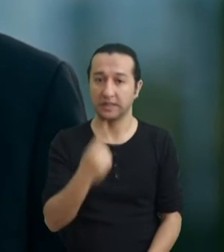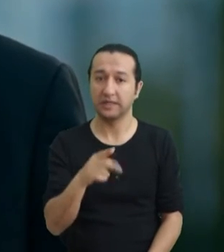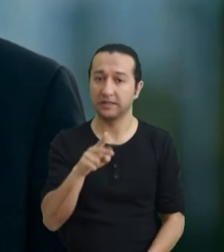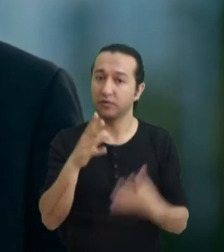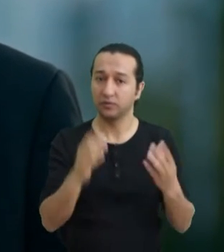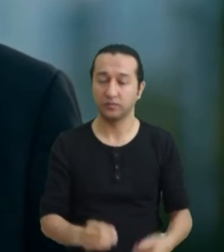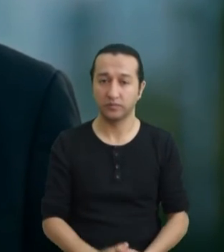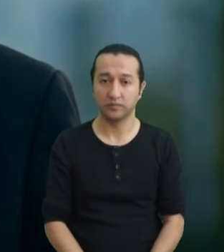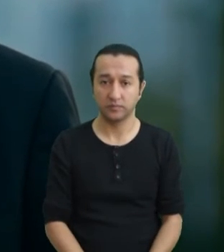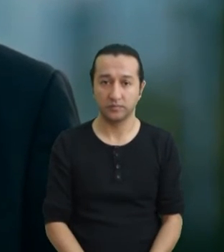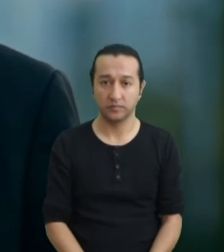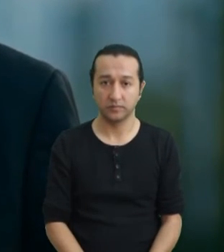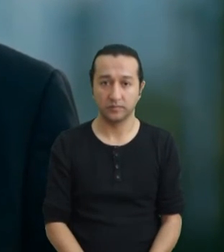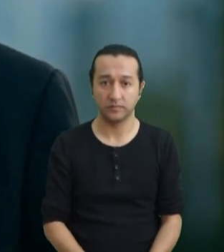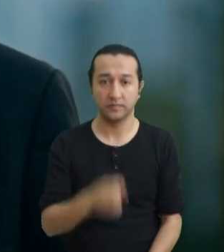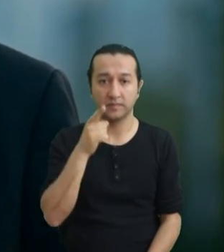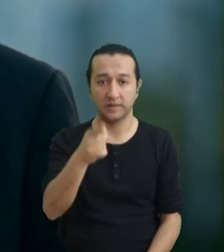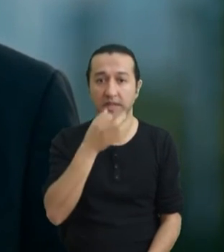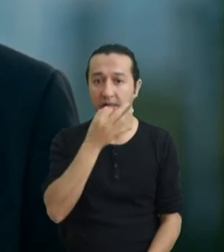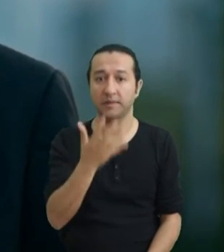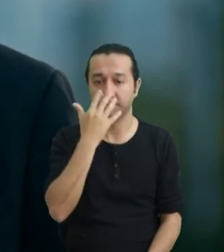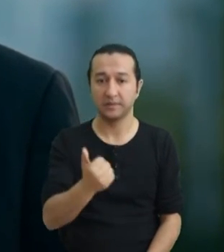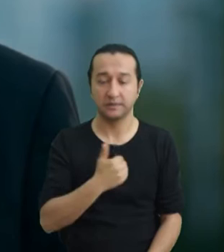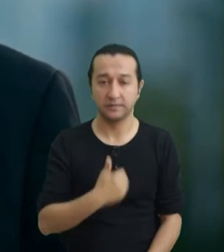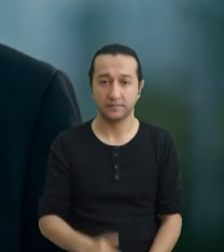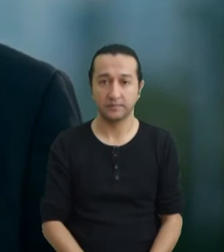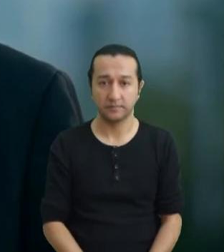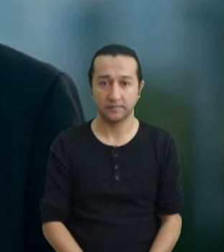gibi olsun. Senden haber bekleyeceğim.